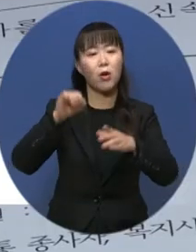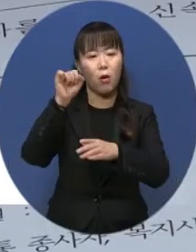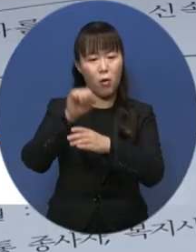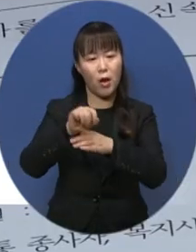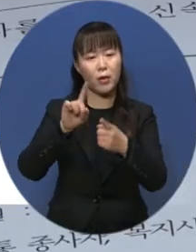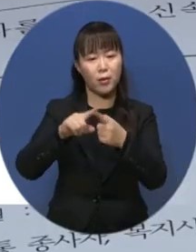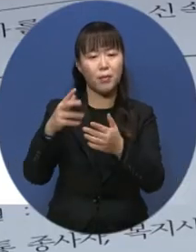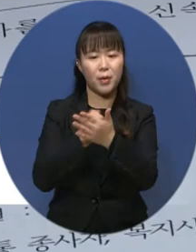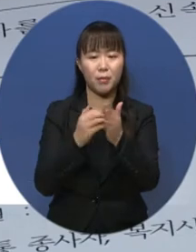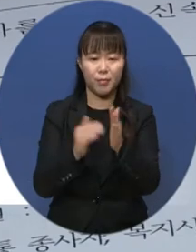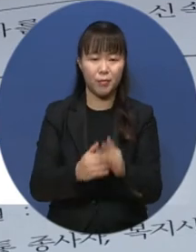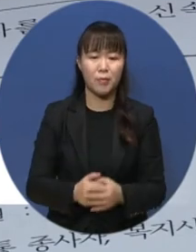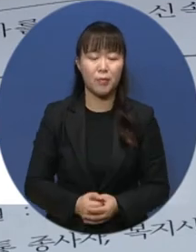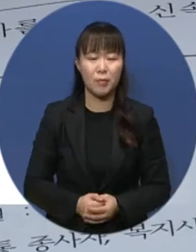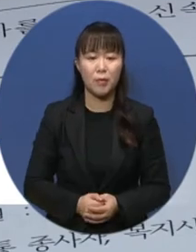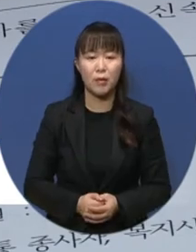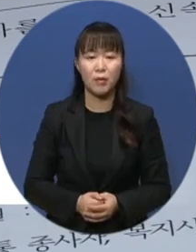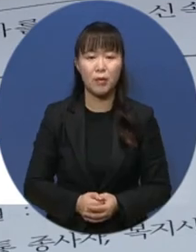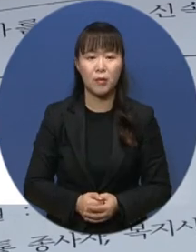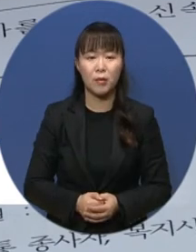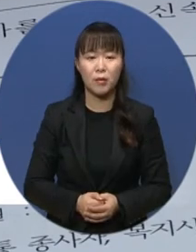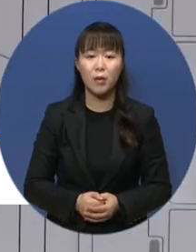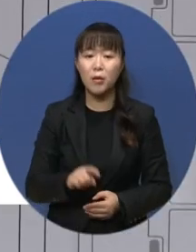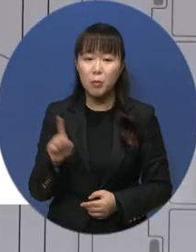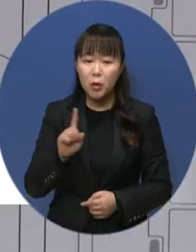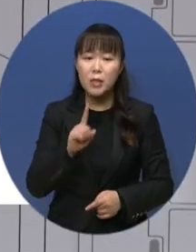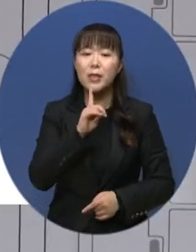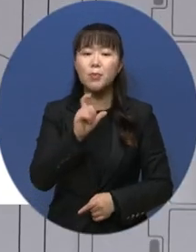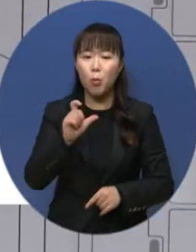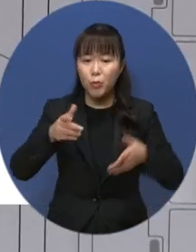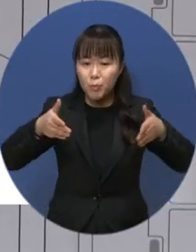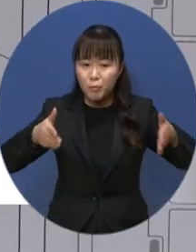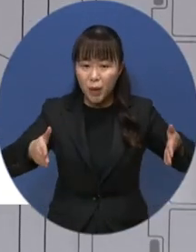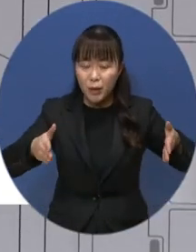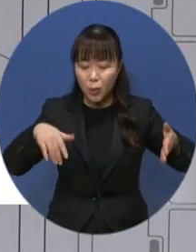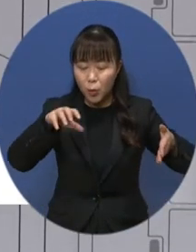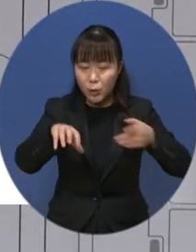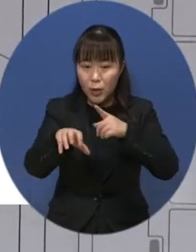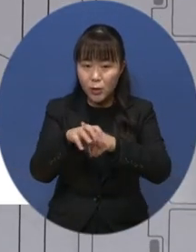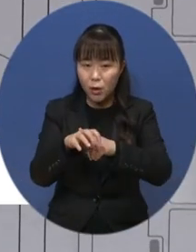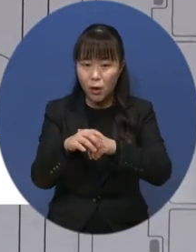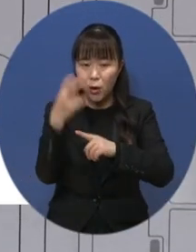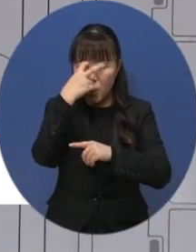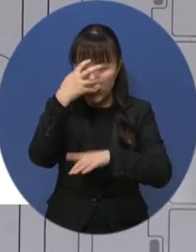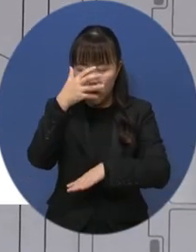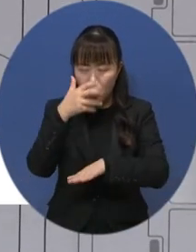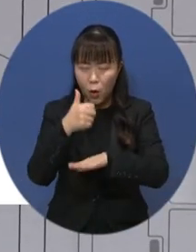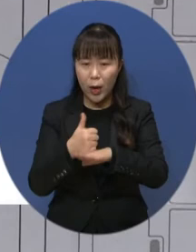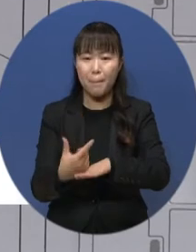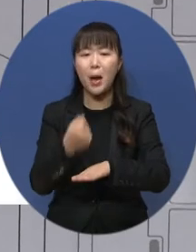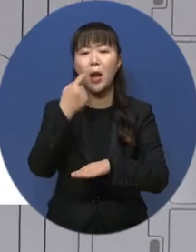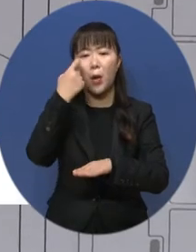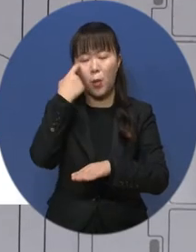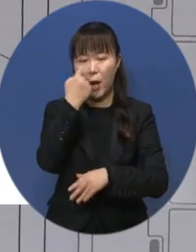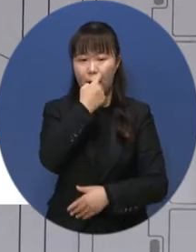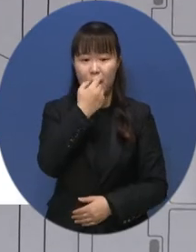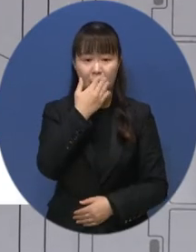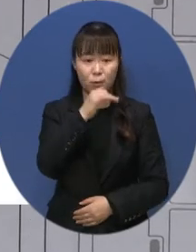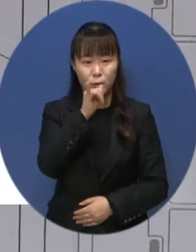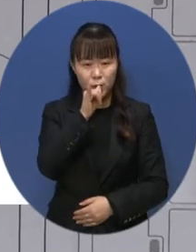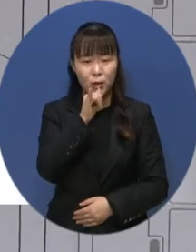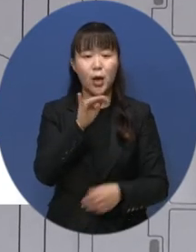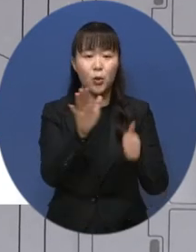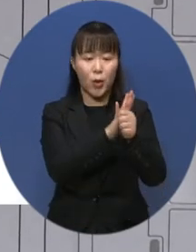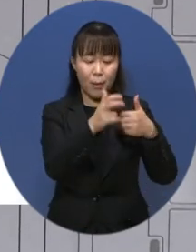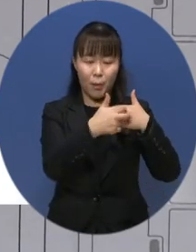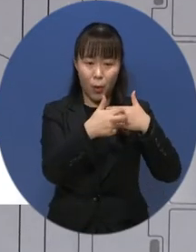획득했습니다 시속 항온 검사는 15분 안에 현장에서 검사 결과를 빠르게 확인할 수 있어 요양